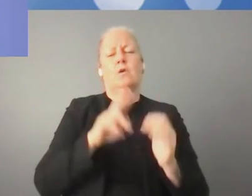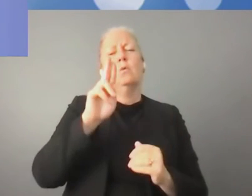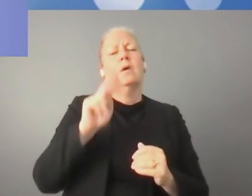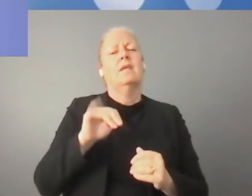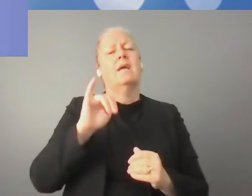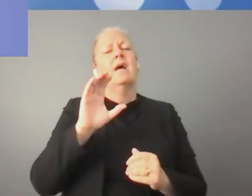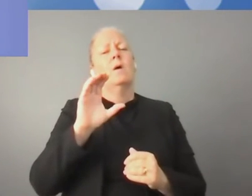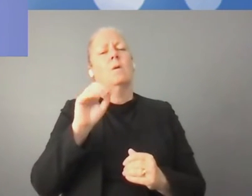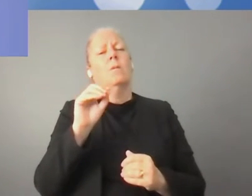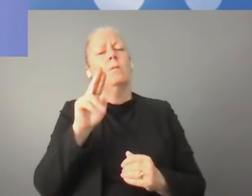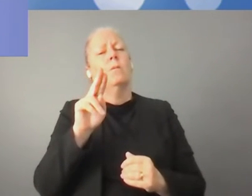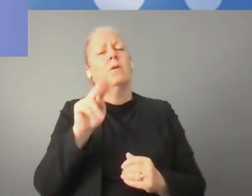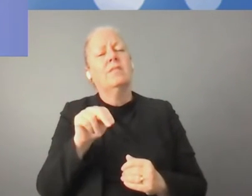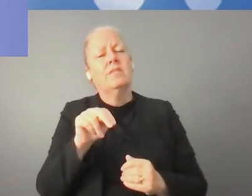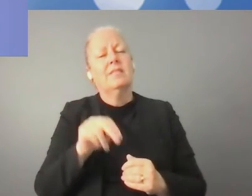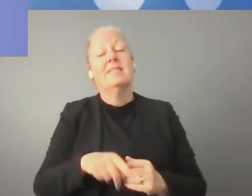эти единороги.